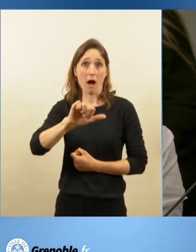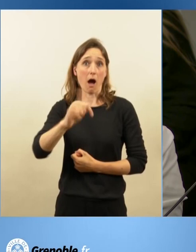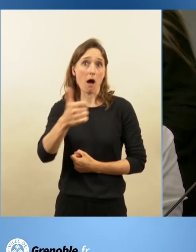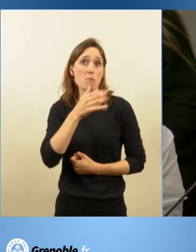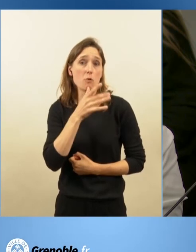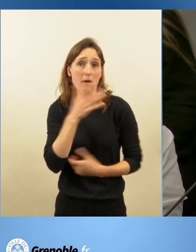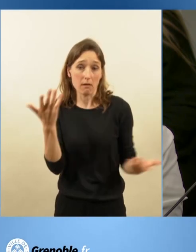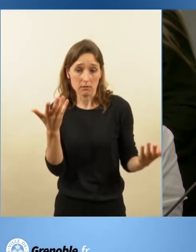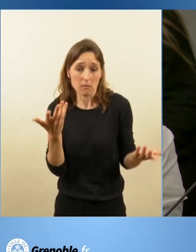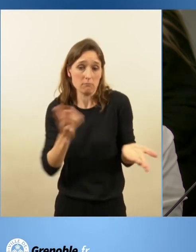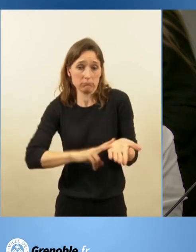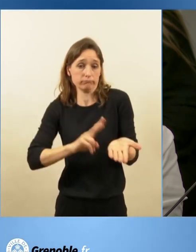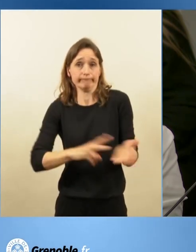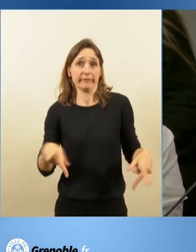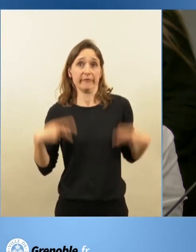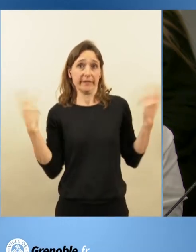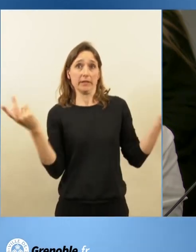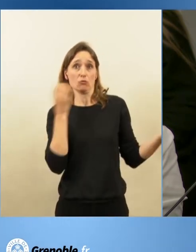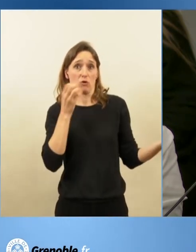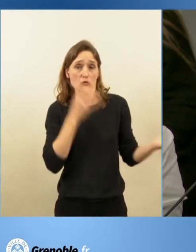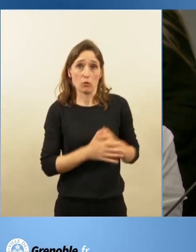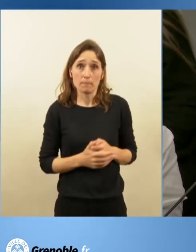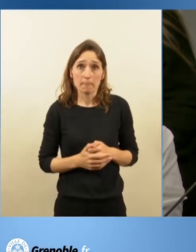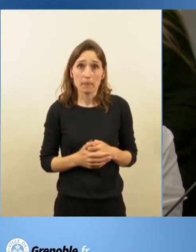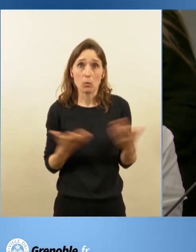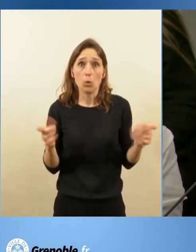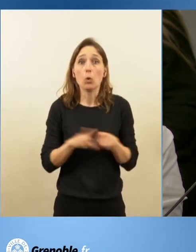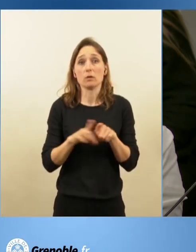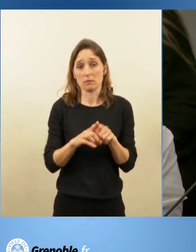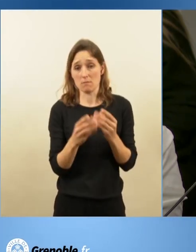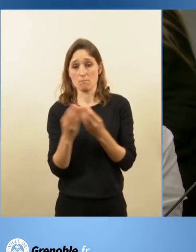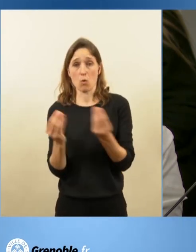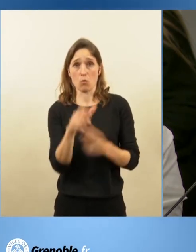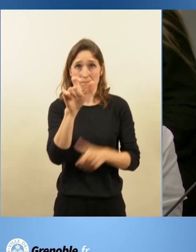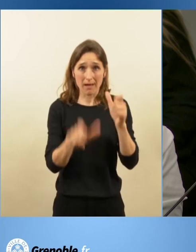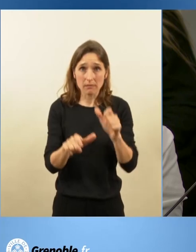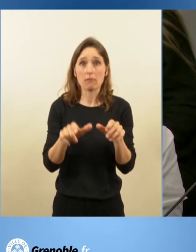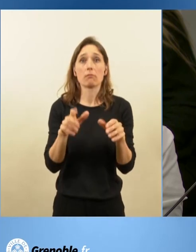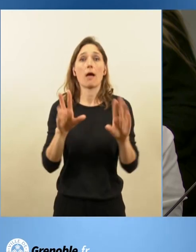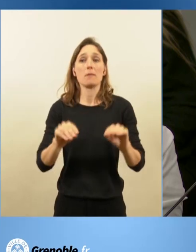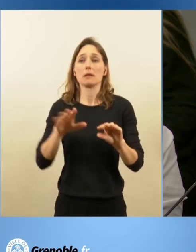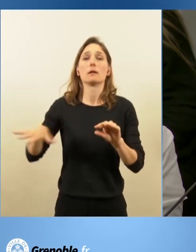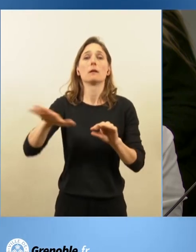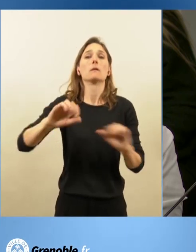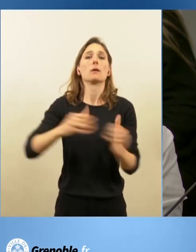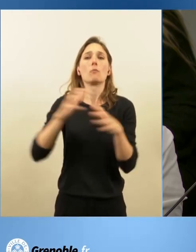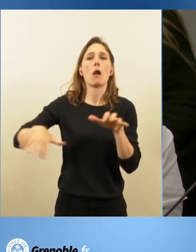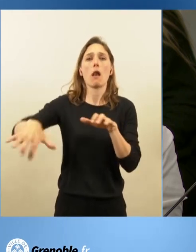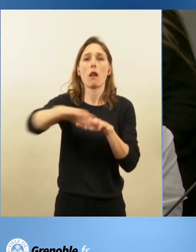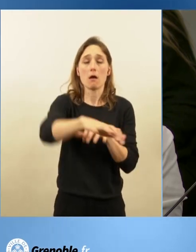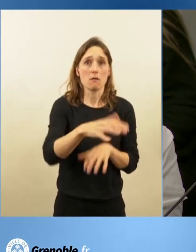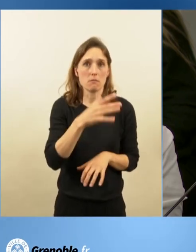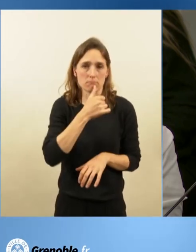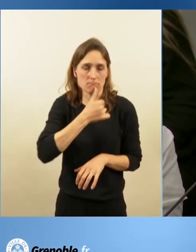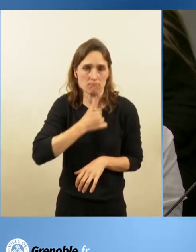vie sur le maire c'est aussi la réalité de la vie seulement beaucoup de métropolitains ne peuvent pas se passer de leur automobile n'ont pas par confort personnel